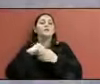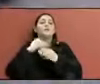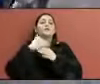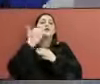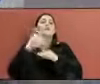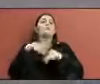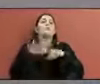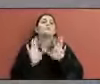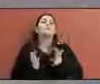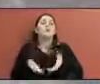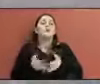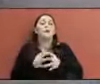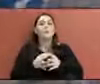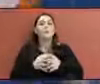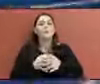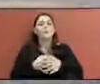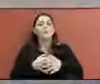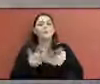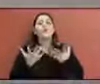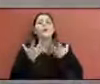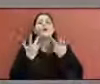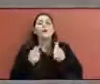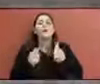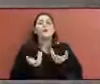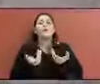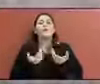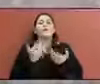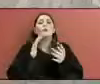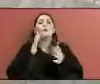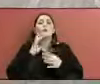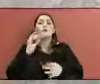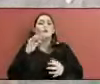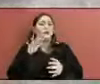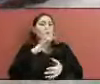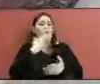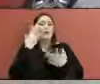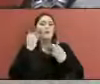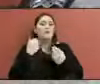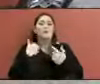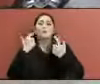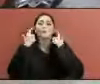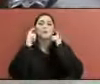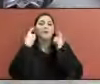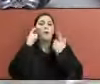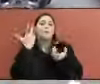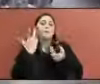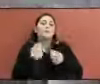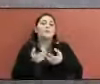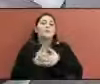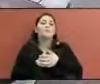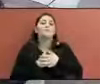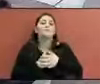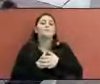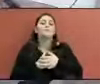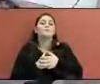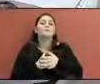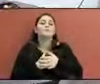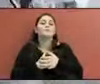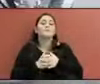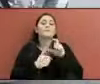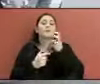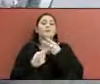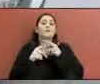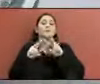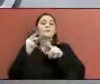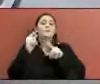çıkamıyorsa dışarıya. Aslında en iyi şu anda tüm vatandaşlar bunu anladı diye düşünüyorum. Cemil Meriç'e geri dönecek